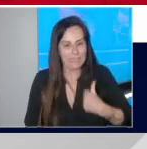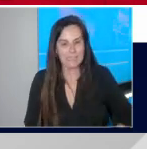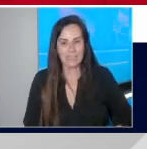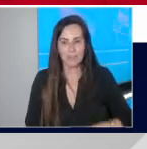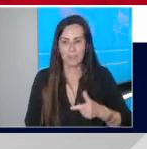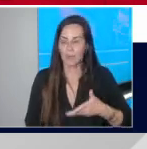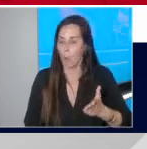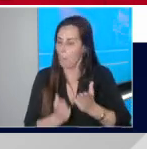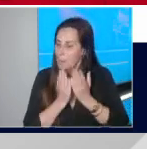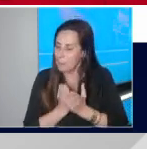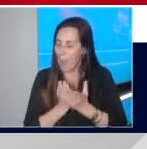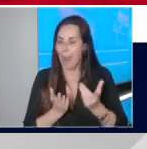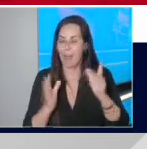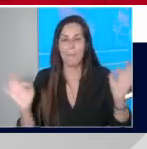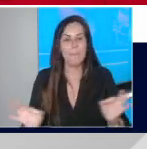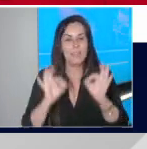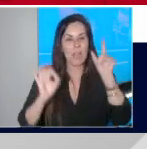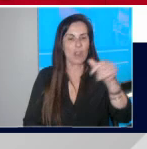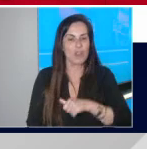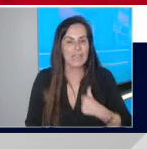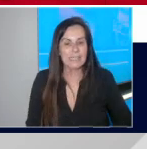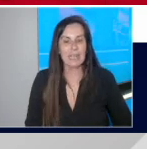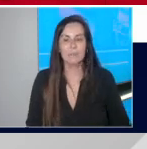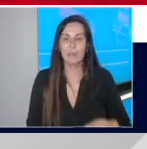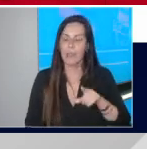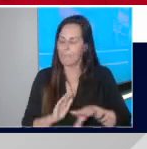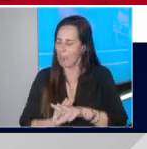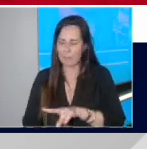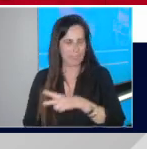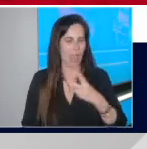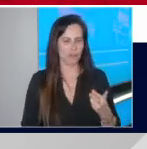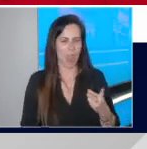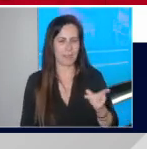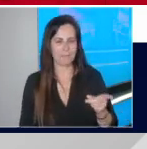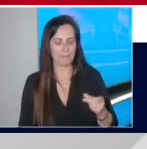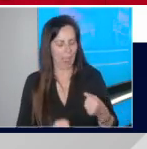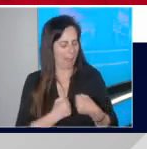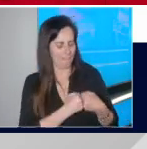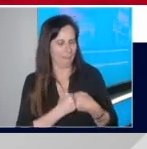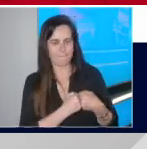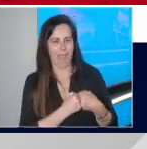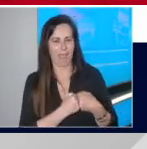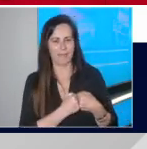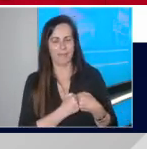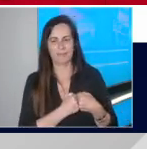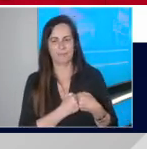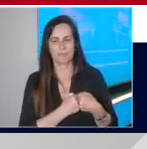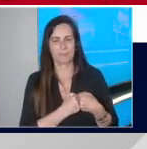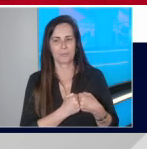הלאה, הוא הולך להתפלל במקדש של קונפוציוס בעיר, ומצד שני, המאבק הזה מצית מצד